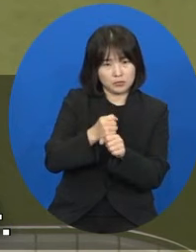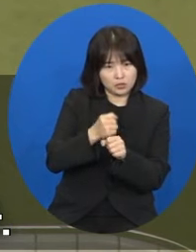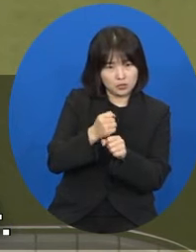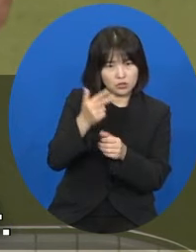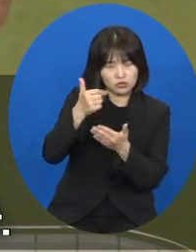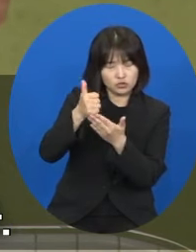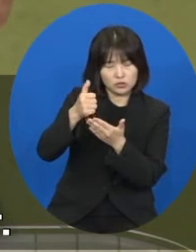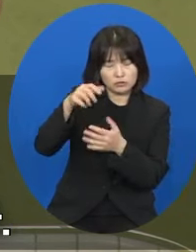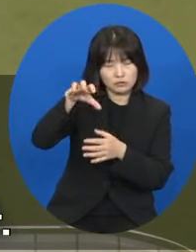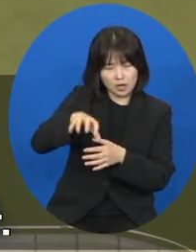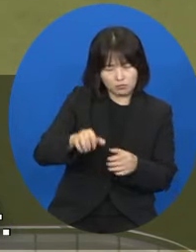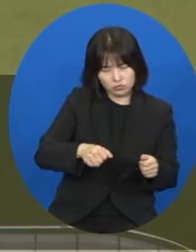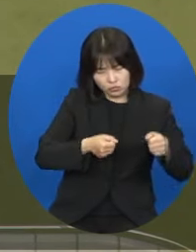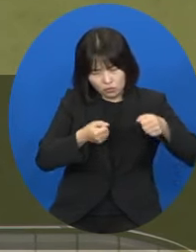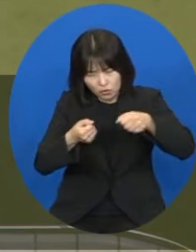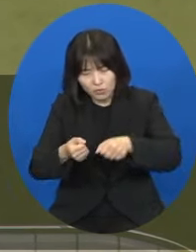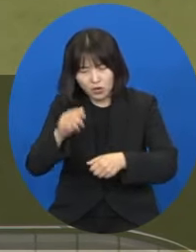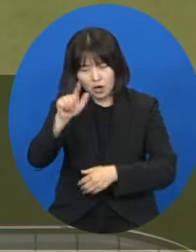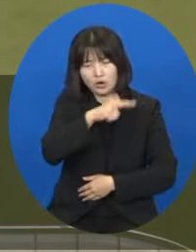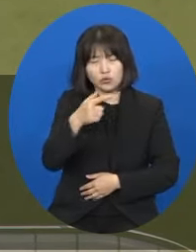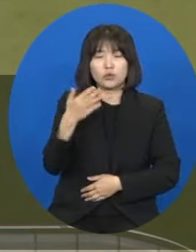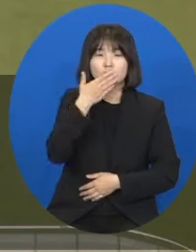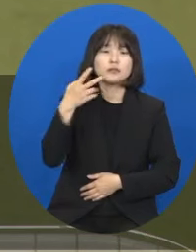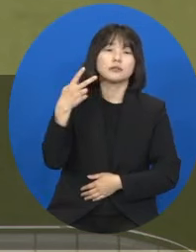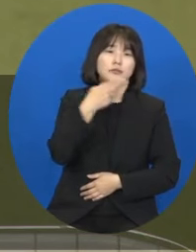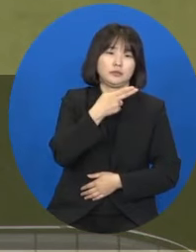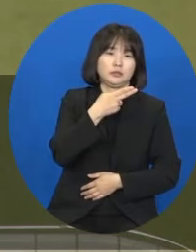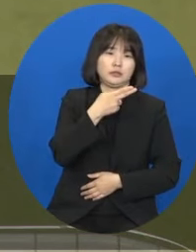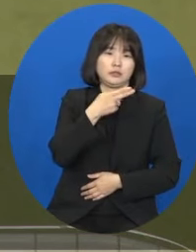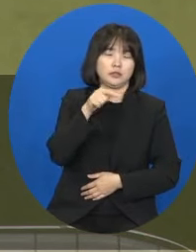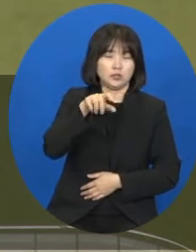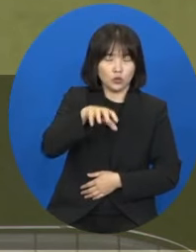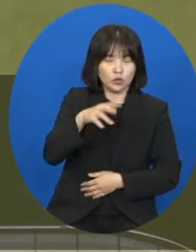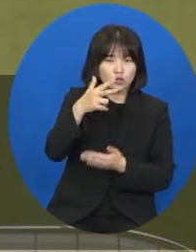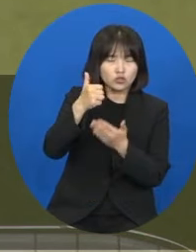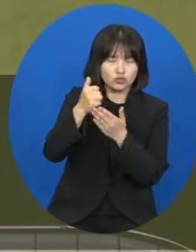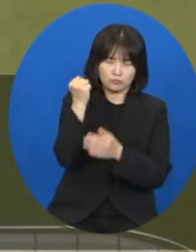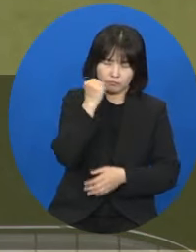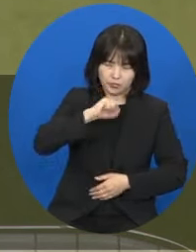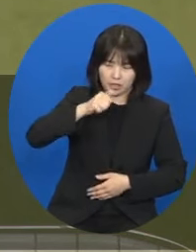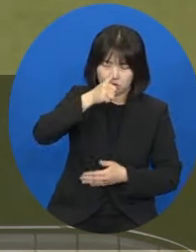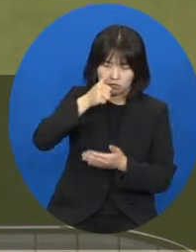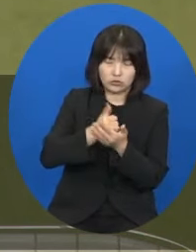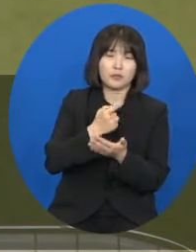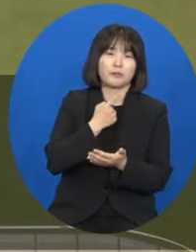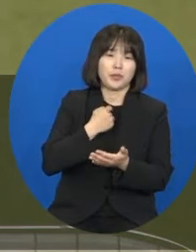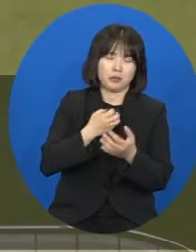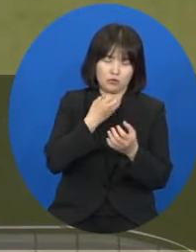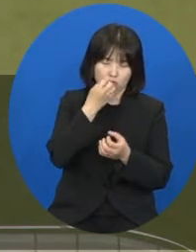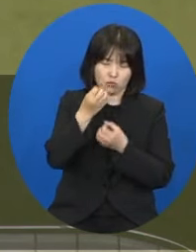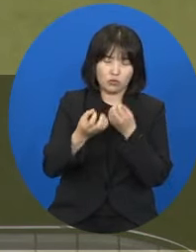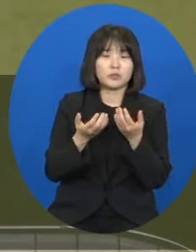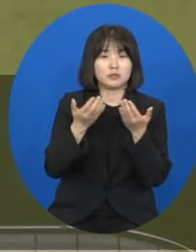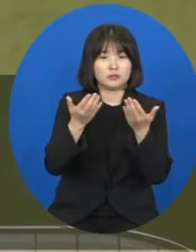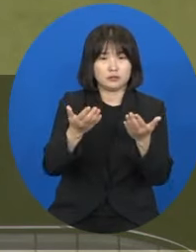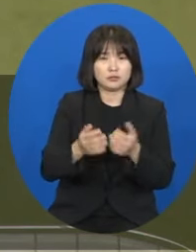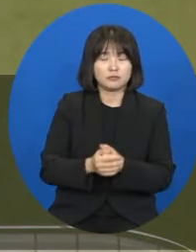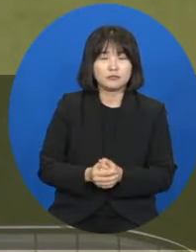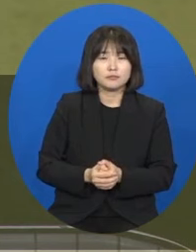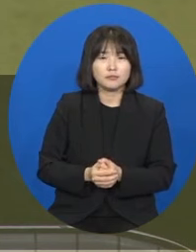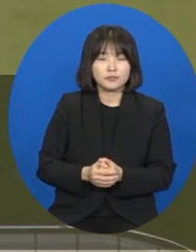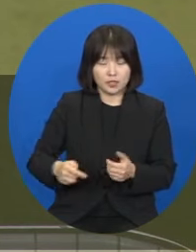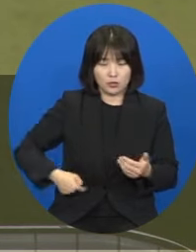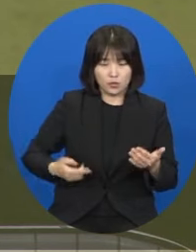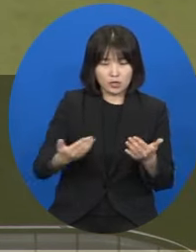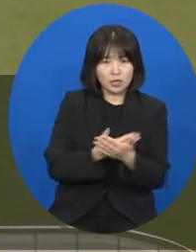종일 금식합니다. 거기에서 우리가 주님을 거역하여 죄를 지었습니다 라고 고백하였습니다. 여러분, 회개에서 중요한